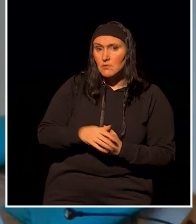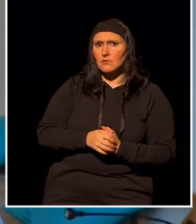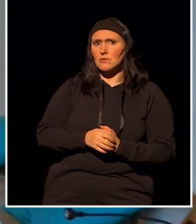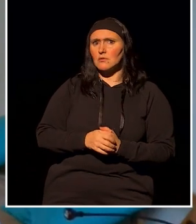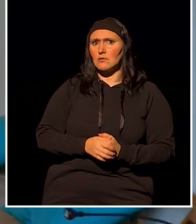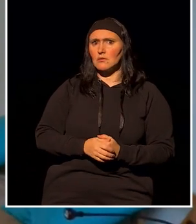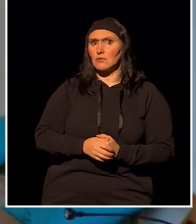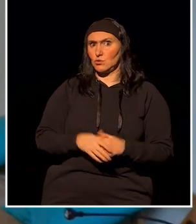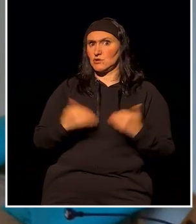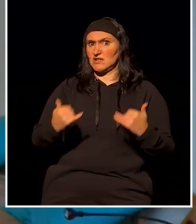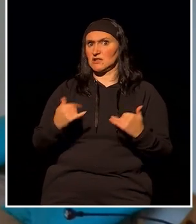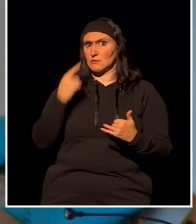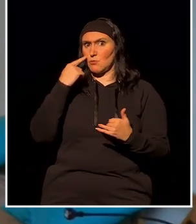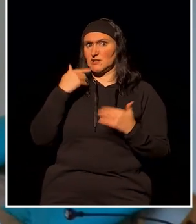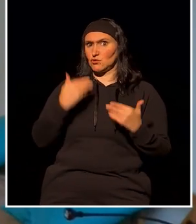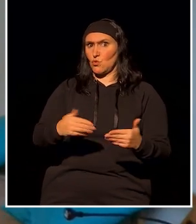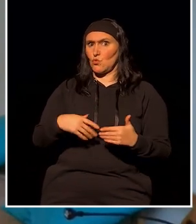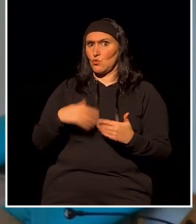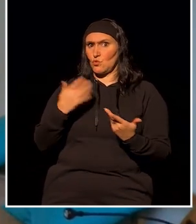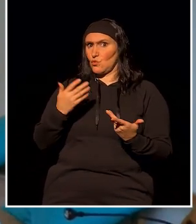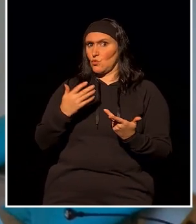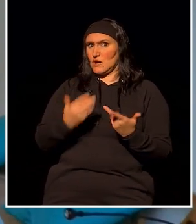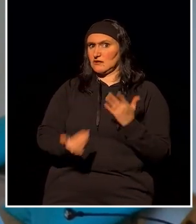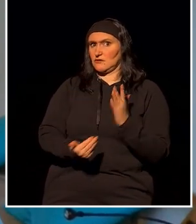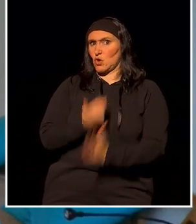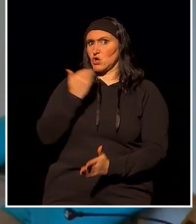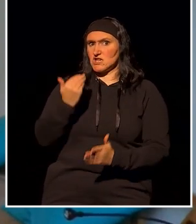Schrecken, das hat sich in der Gegenwartskunst